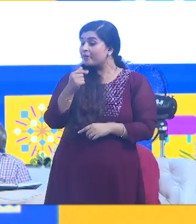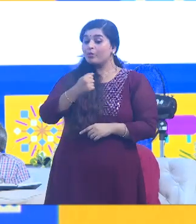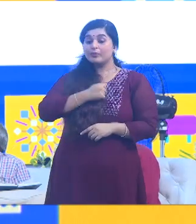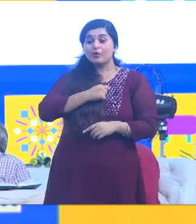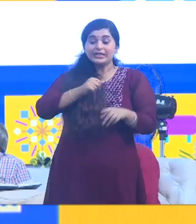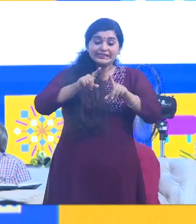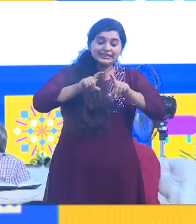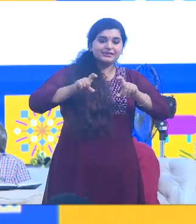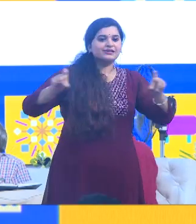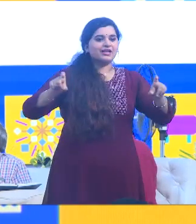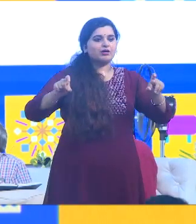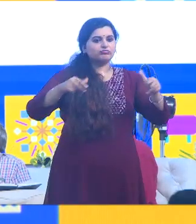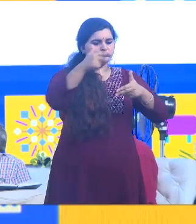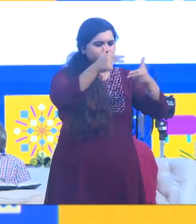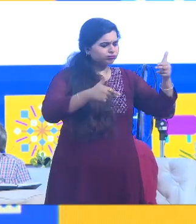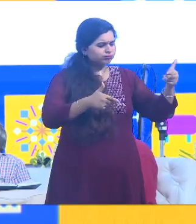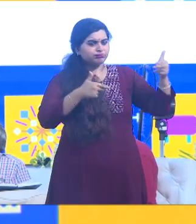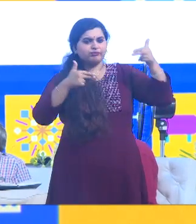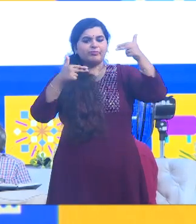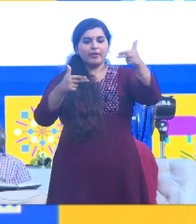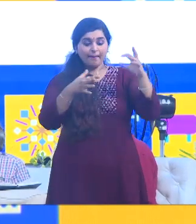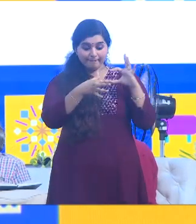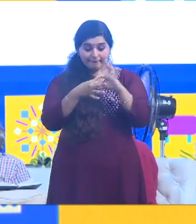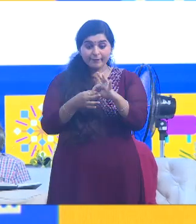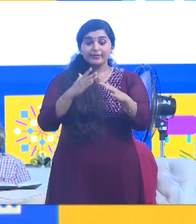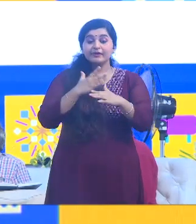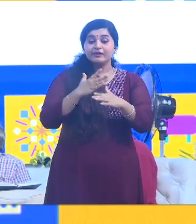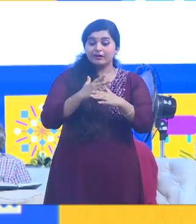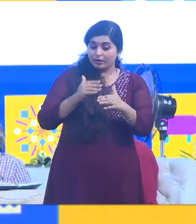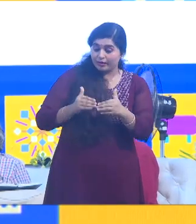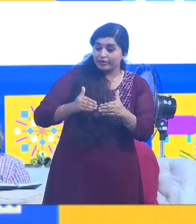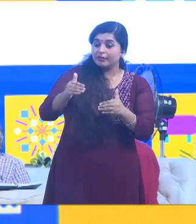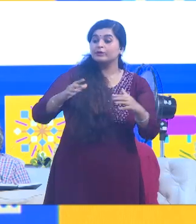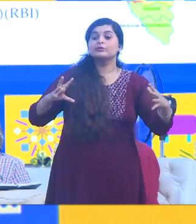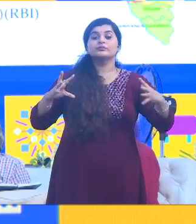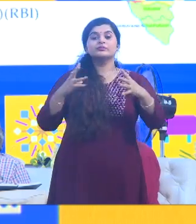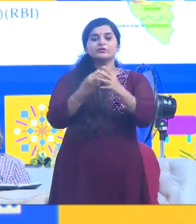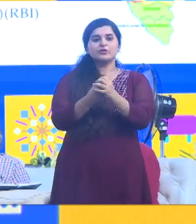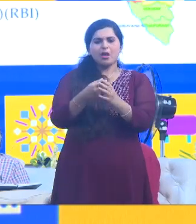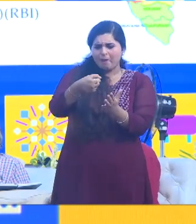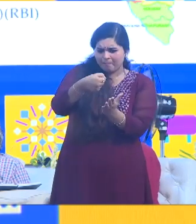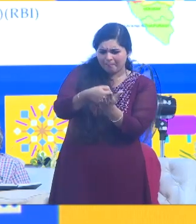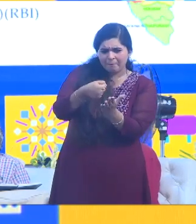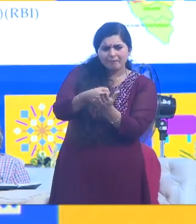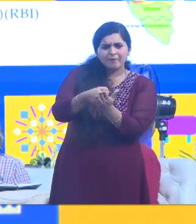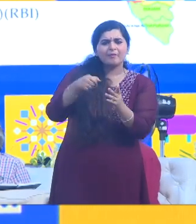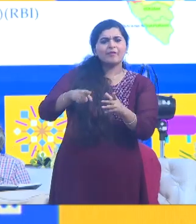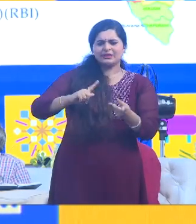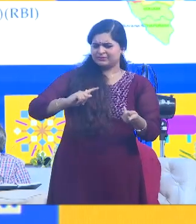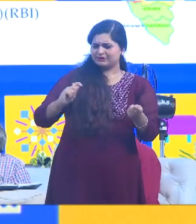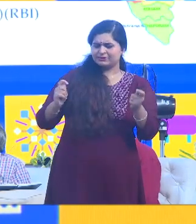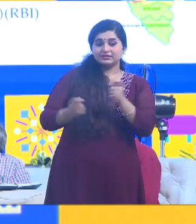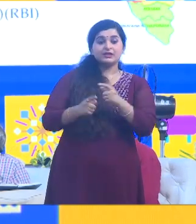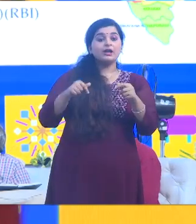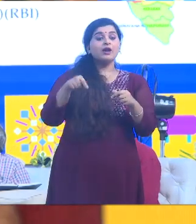നയങ്ങൾ, അതിനടിസ്ഥാനപ്പെടുത്തിക്കൊണ്ടുള്ള പ്രവർത്തനങ്ങൾ, ആ പ്രവർത്തനങ്ങളും അതോടൊപ്പം തന്നെ അതിൻ്റെ അടിസ്ഥാനത്തിൽ ഇവിടെ രൂപീകരിച്ചിട്ടുള്ള